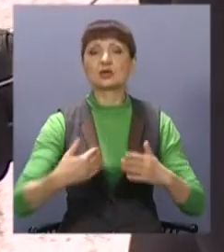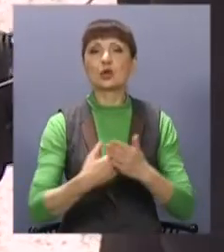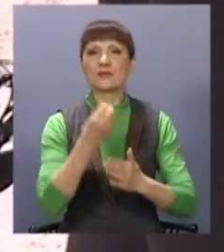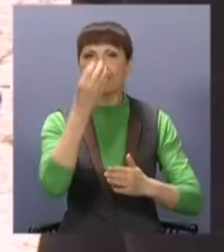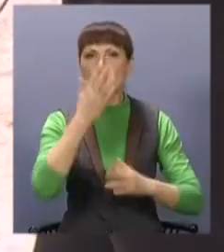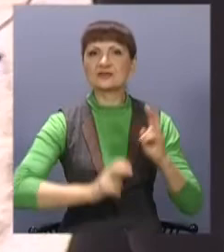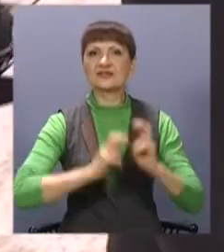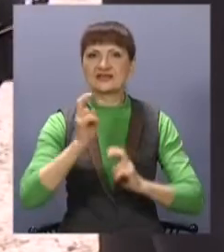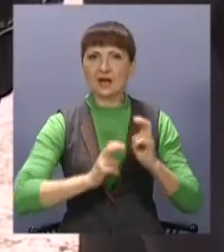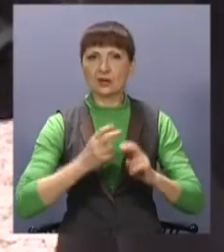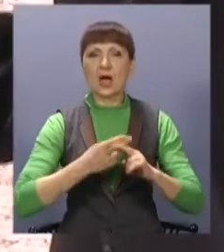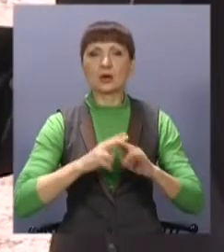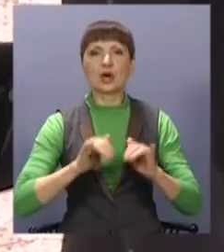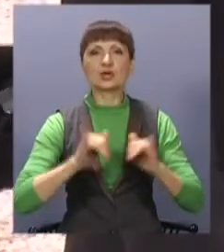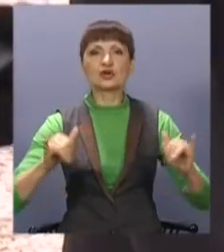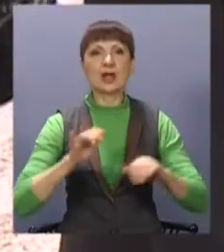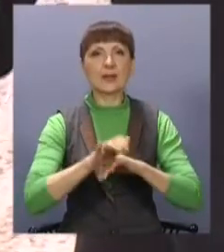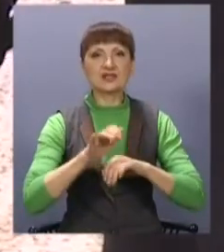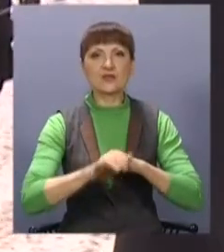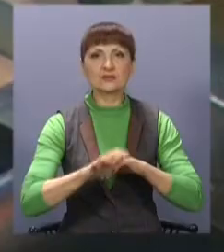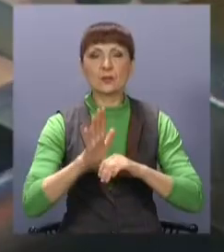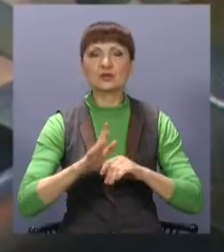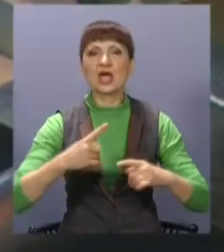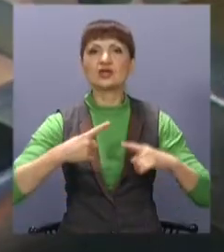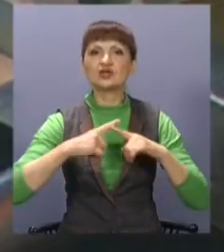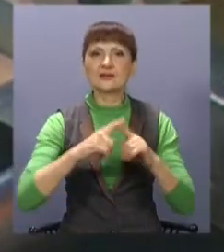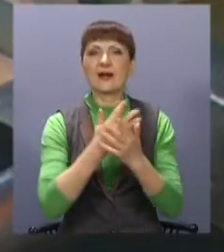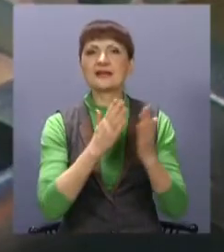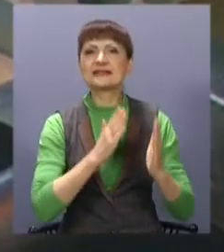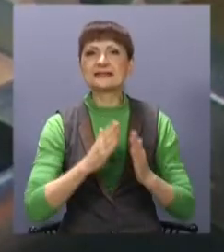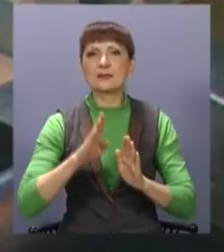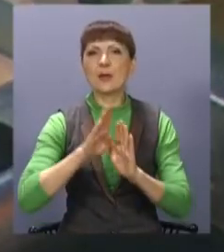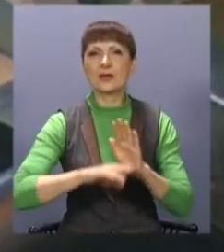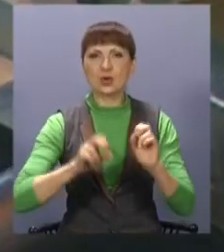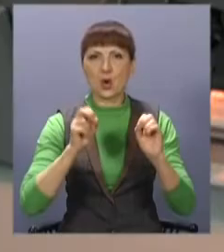японского завода, который расширяет производство по выпуску инженерных систем безопасности.